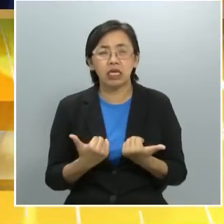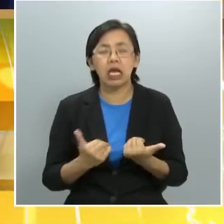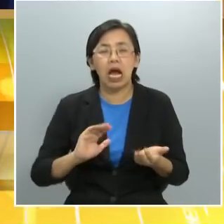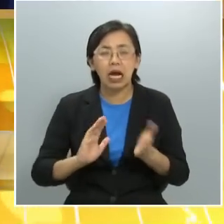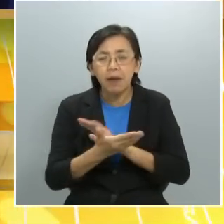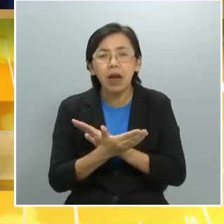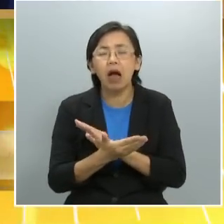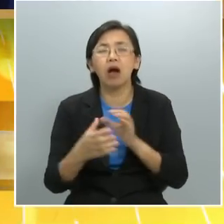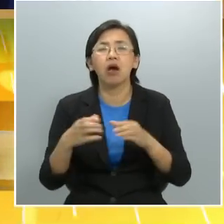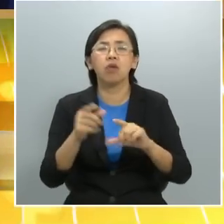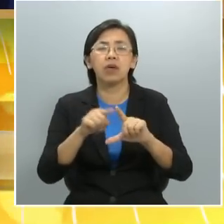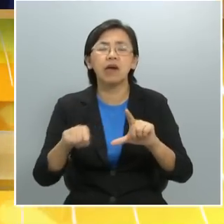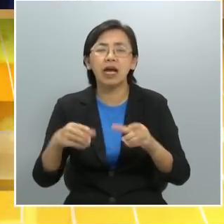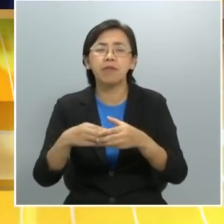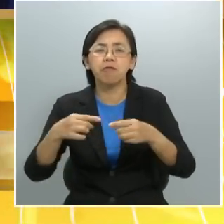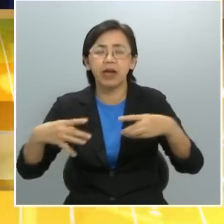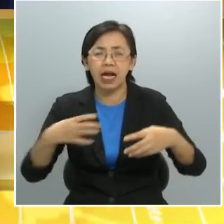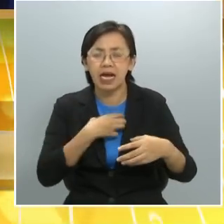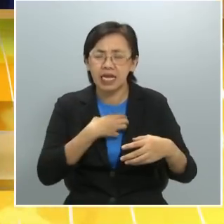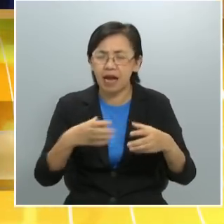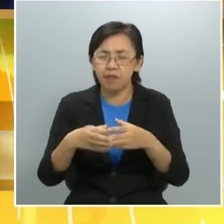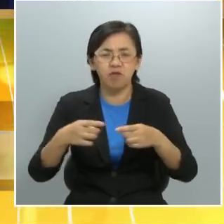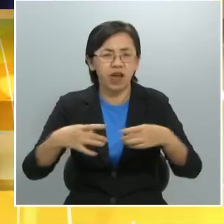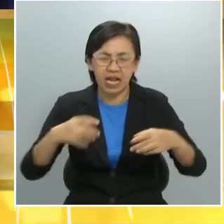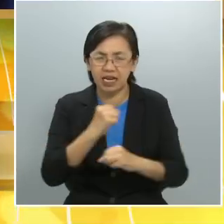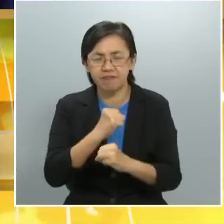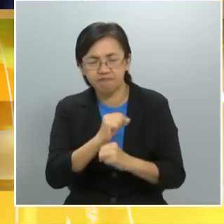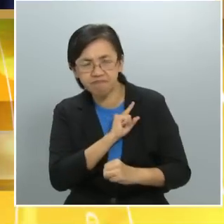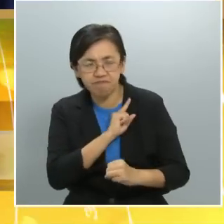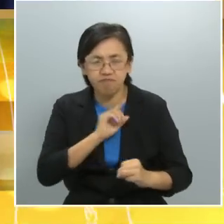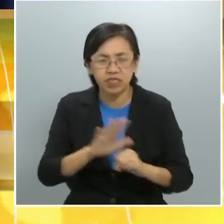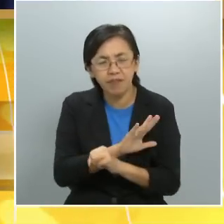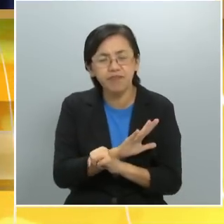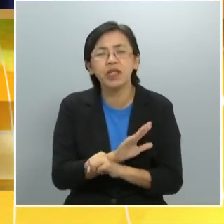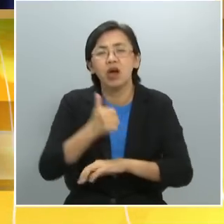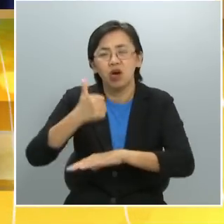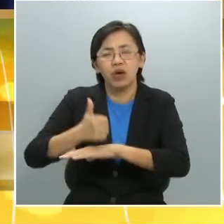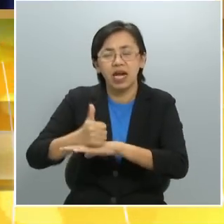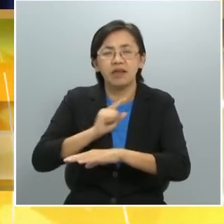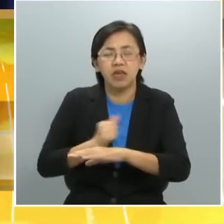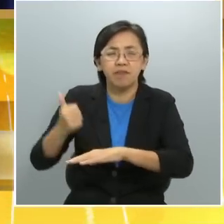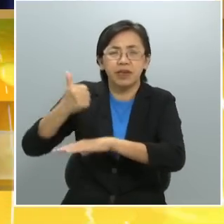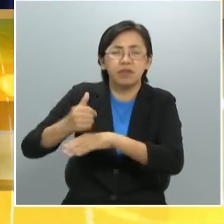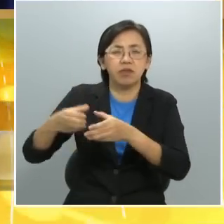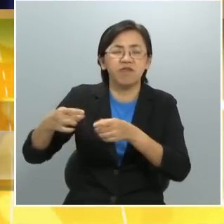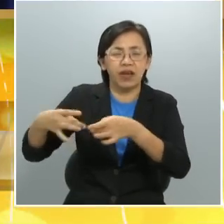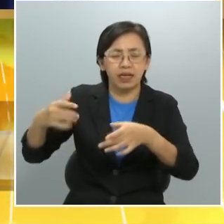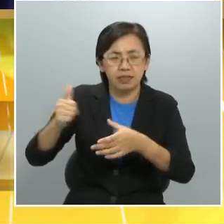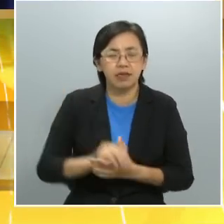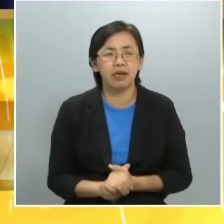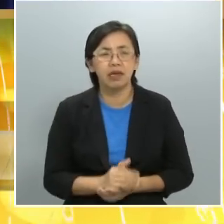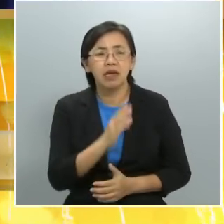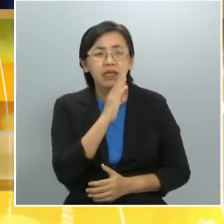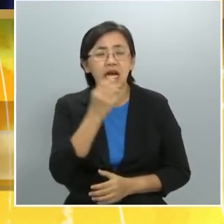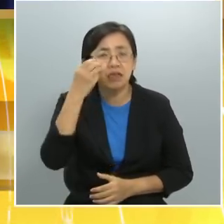จะเป็นฝ่ายค้านที่สมบูรณ์นะครับซึ่งส่วนหนึ่งก็รวมไปถึงการที่มีหัวหน้าพรรคเราสามารถปฏิบัติหน้าที่ในฐานะผู้นำฝ่ายค้านได้ในเมื่อความประสงค์คุณปฏิภาณที่การ